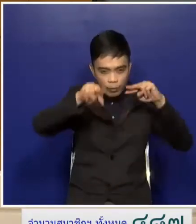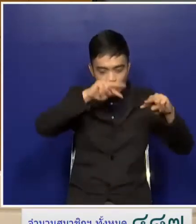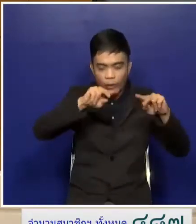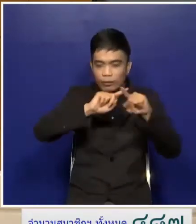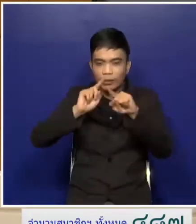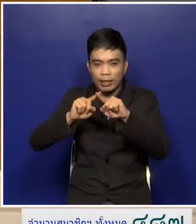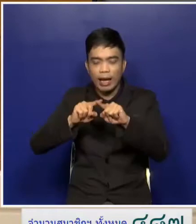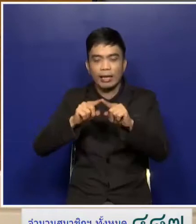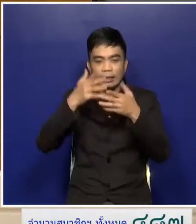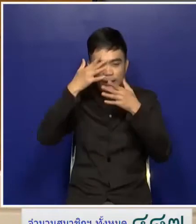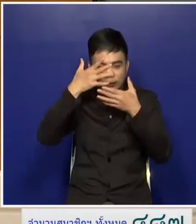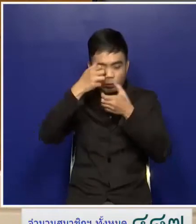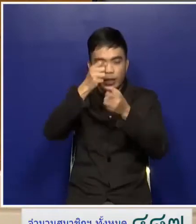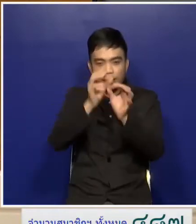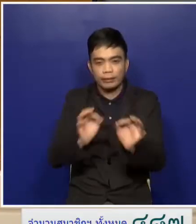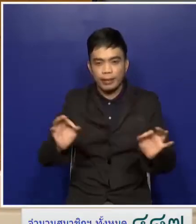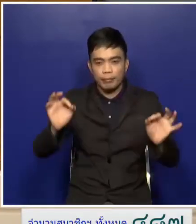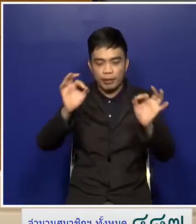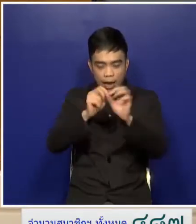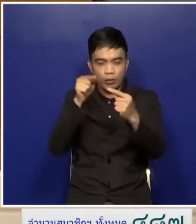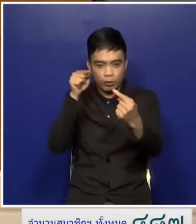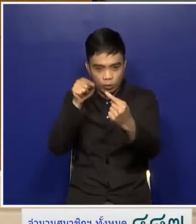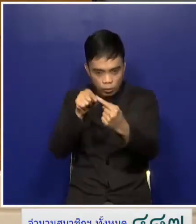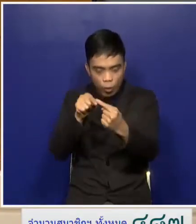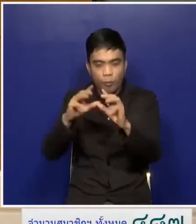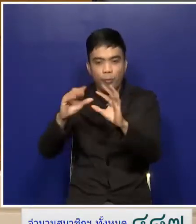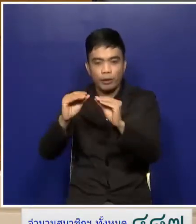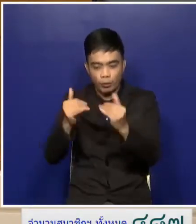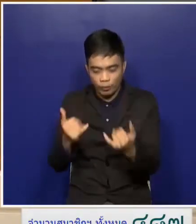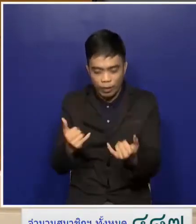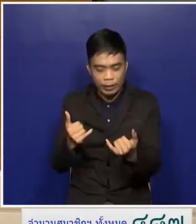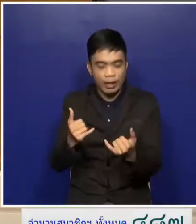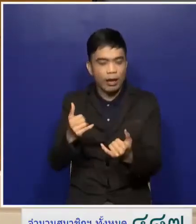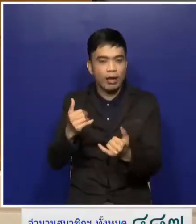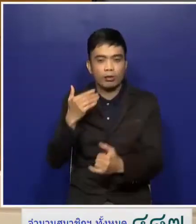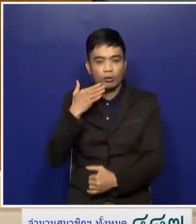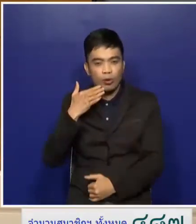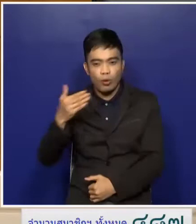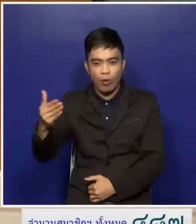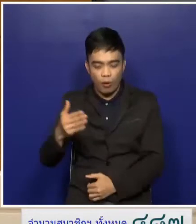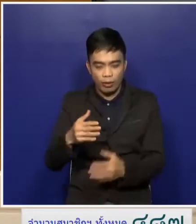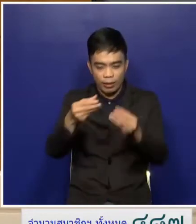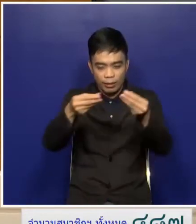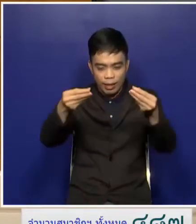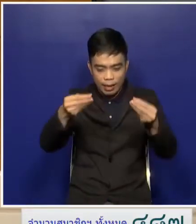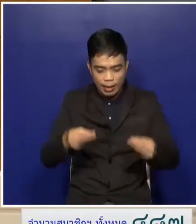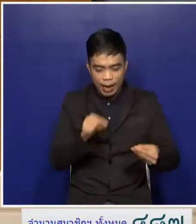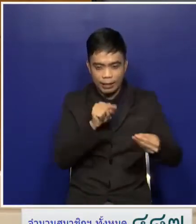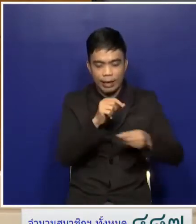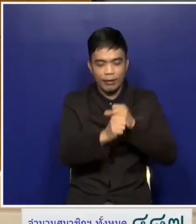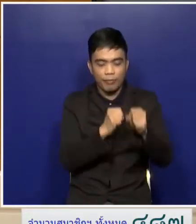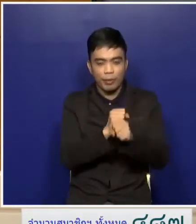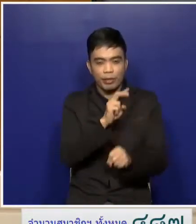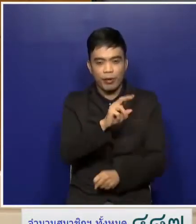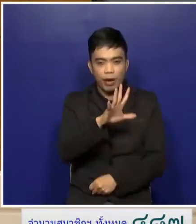พทธแอนาสดอนแ่งนี้มาโยตลอดครับดัจากประกฎเห็นในรายงานป 62 ทอยู่ในมอท่านนะครับจะมี